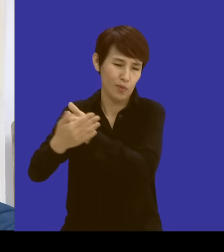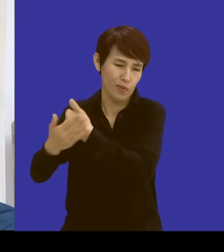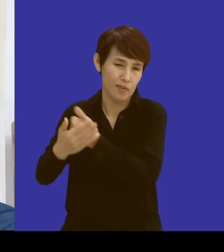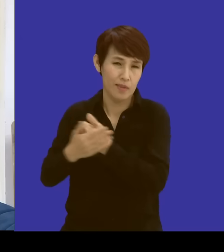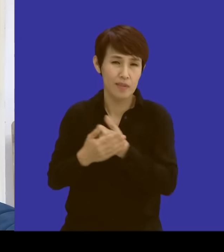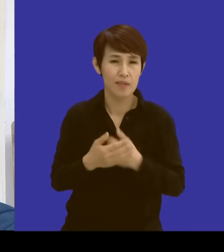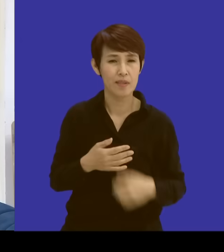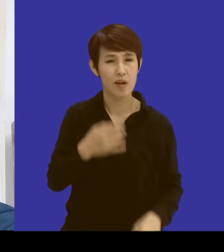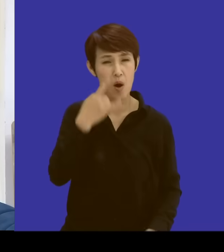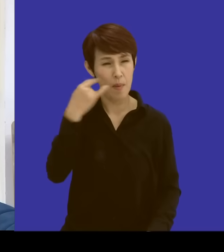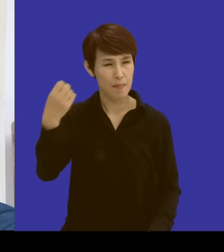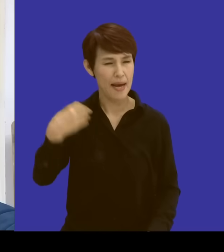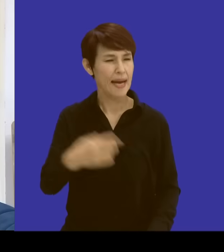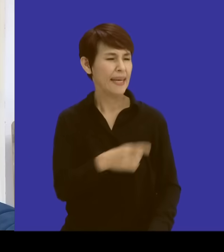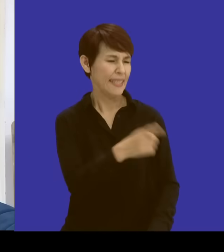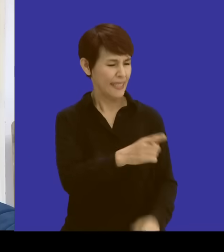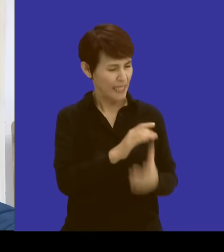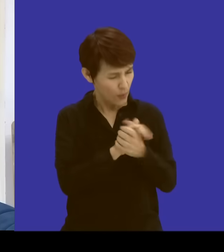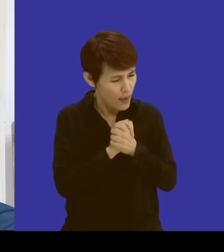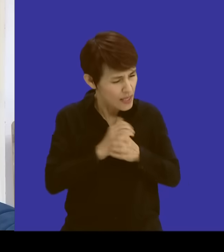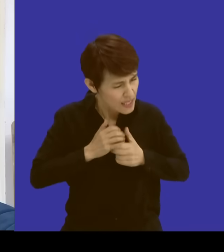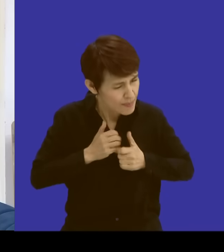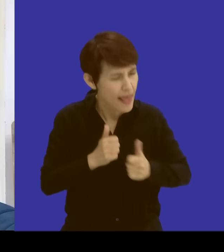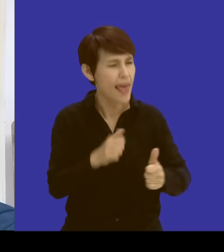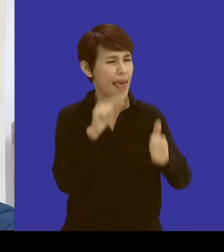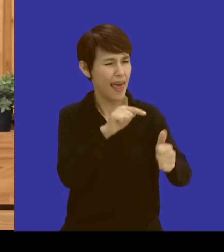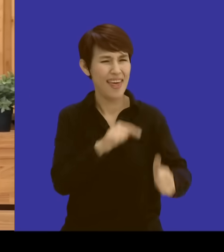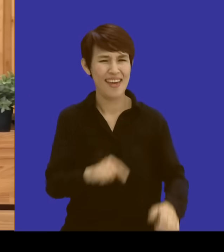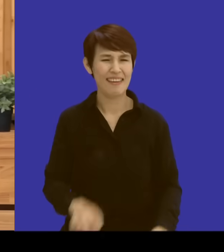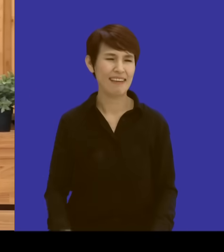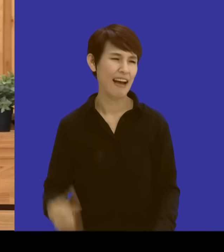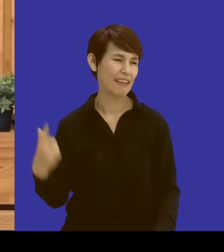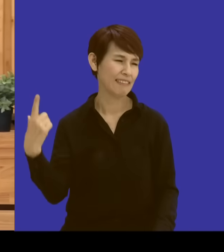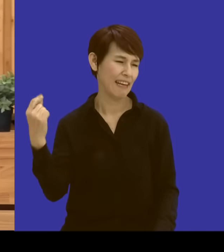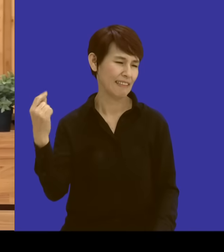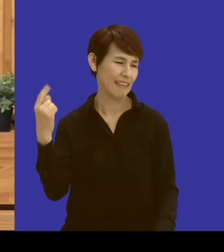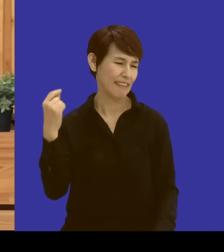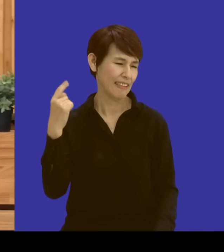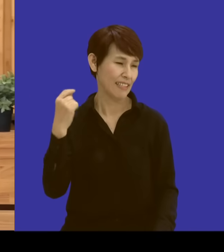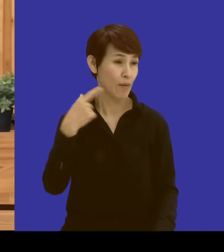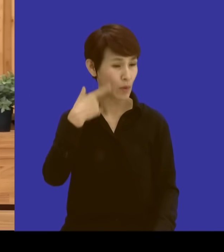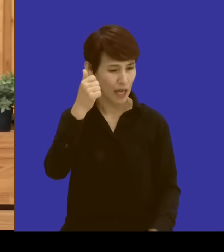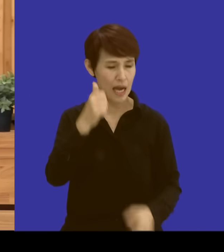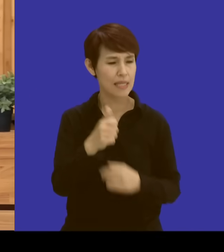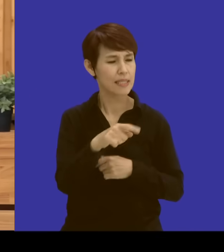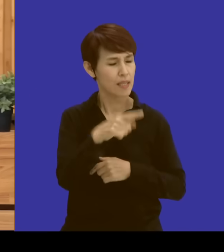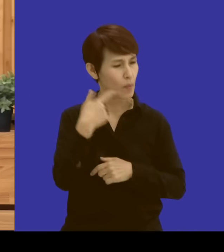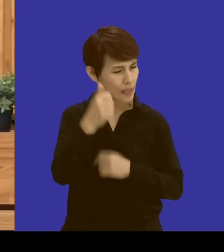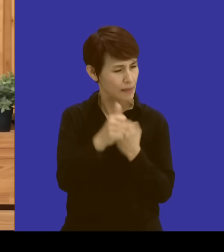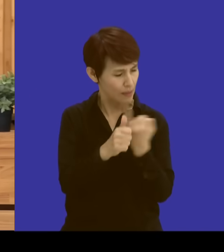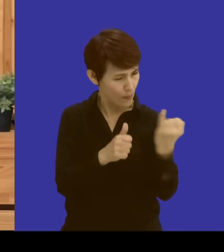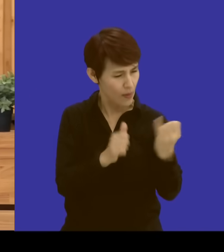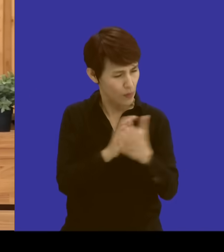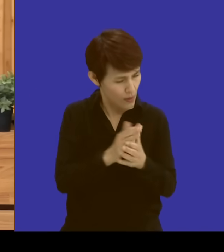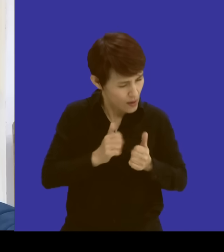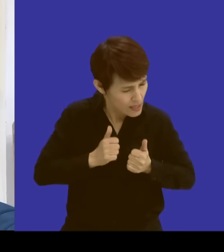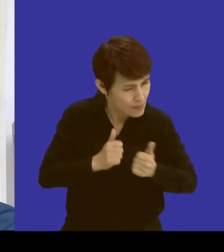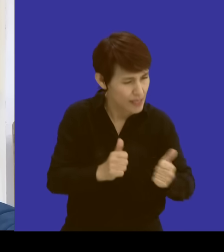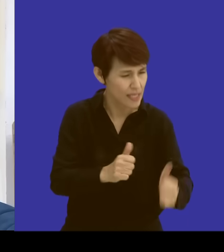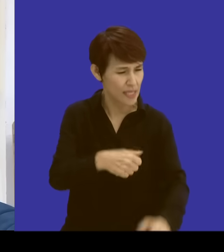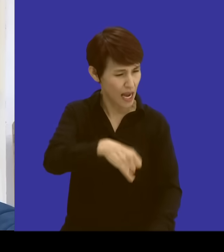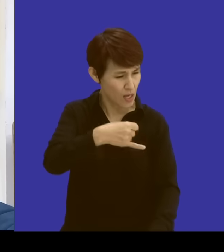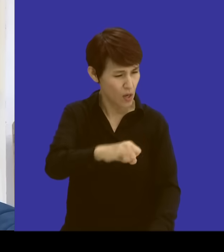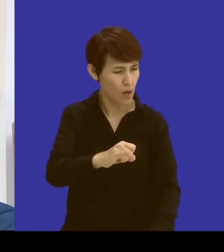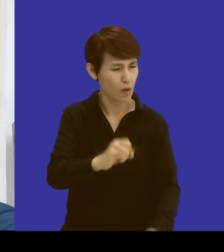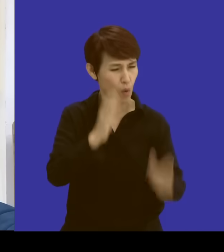옆에서 너 기도해야 된다. 뭐 그거 있죠. 예. 예. 예, 너 사모가 기도해야 된다. 애들도 뭐 공부가 다가 아니다.